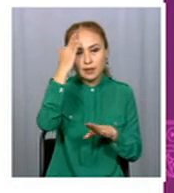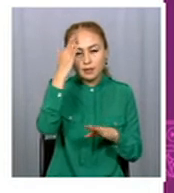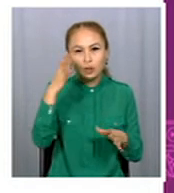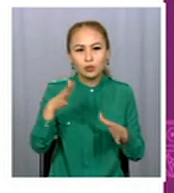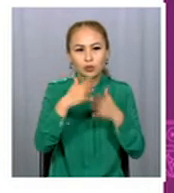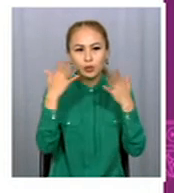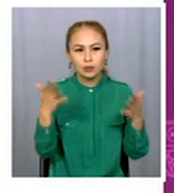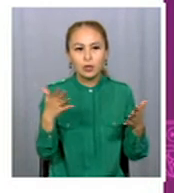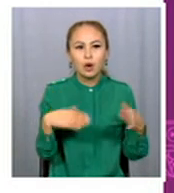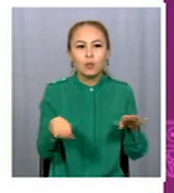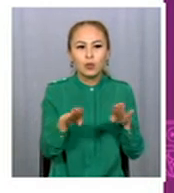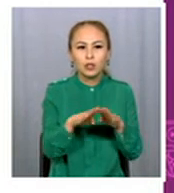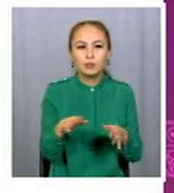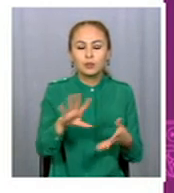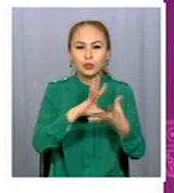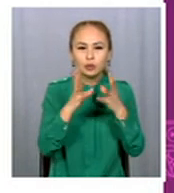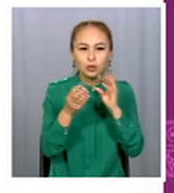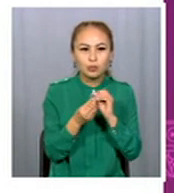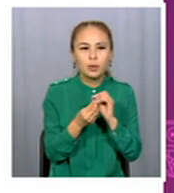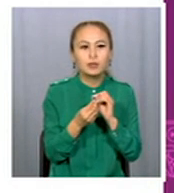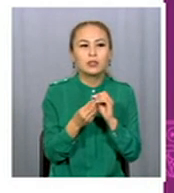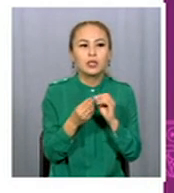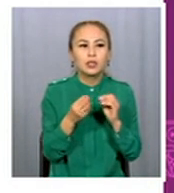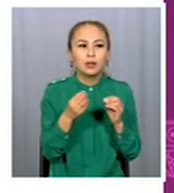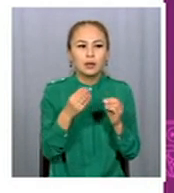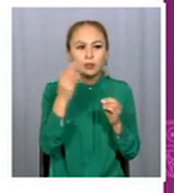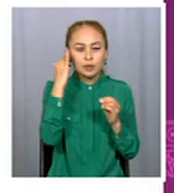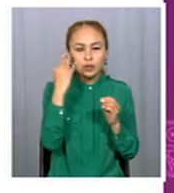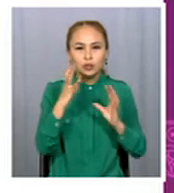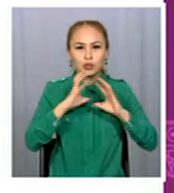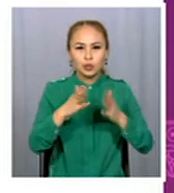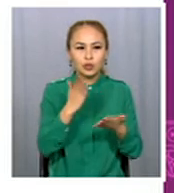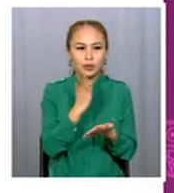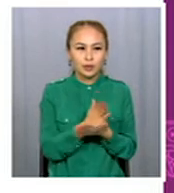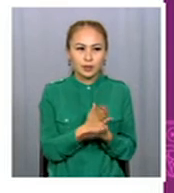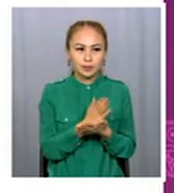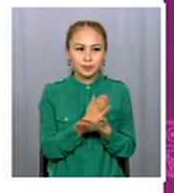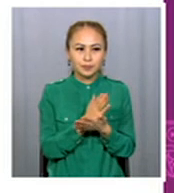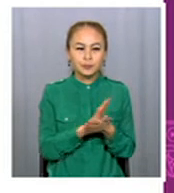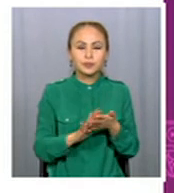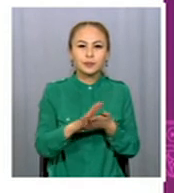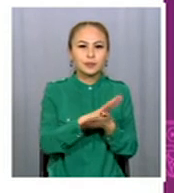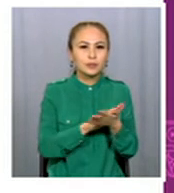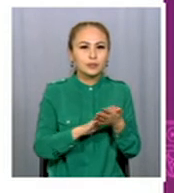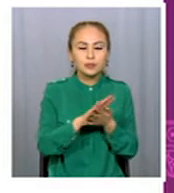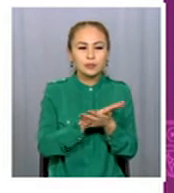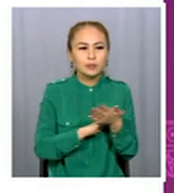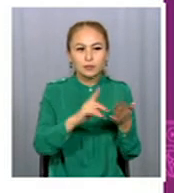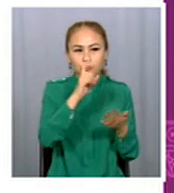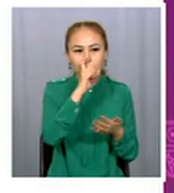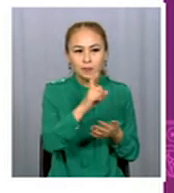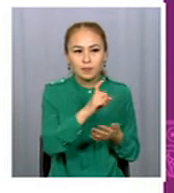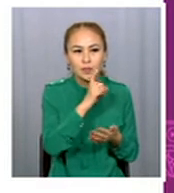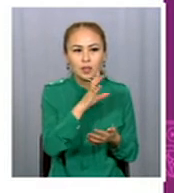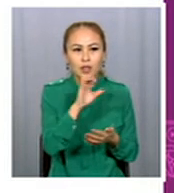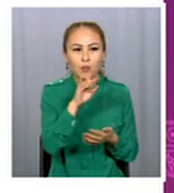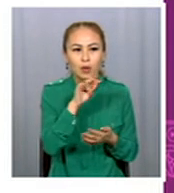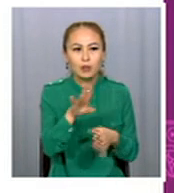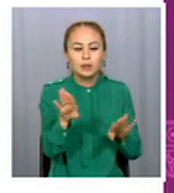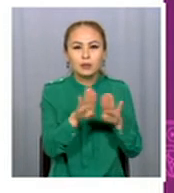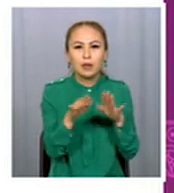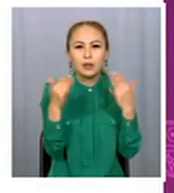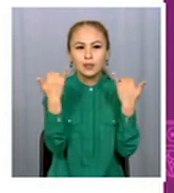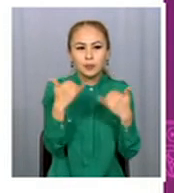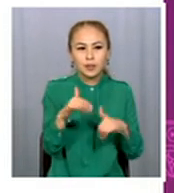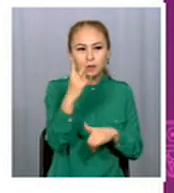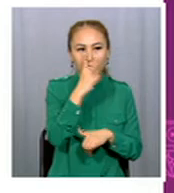қазандай үлкен, бойлары бір тұтам жат ғаламшарлықтар жүр екен. Ештеңені түсінбеген Ербол